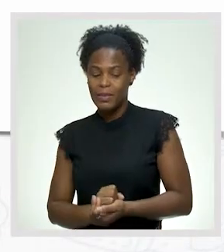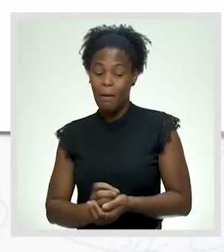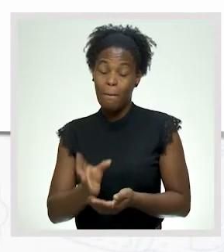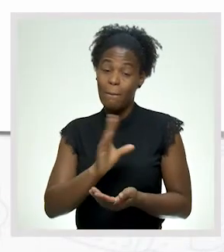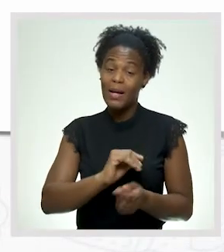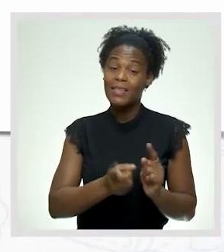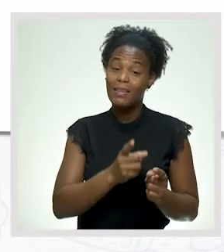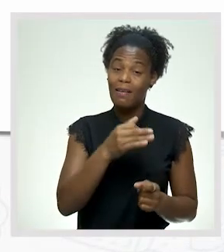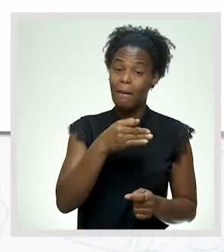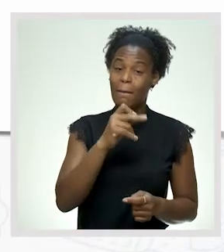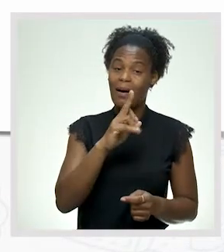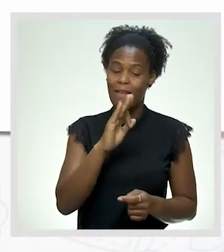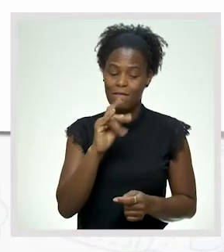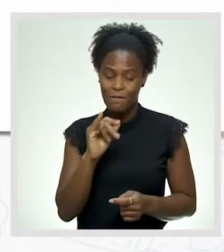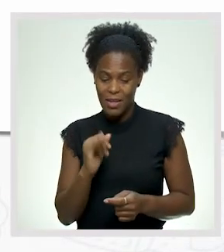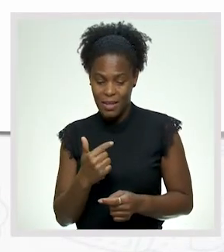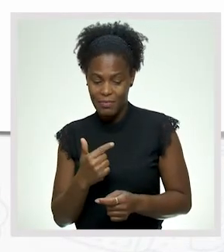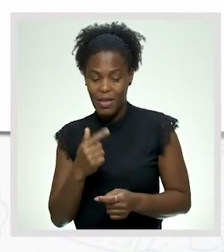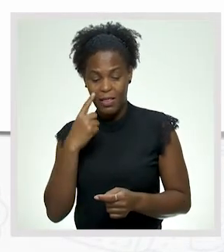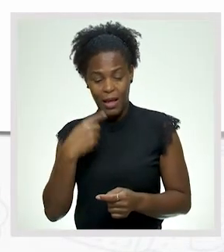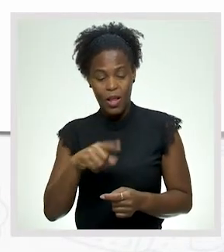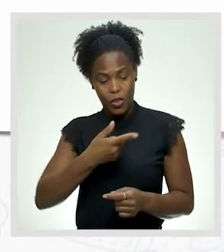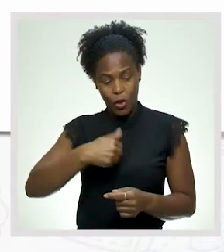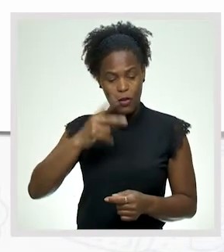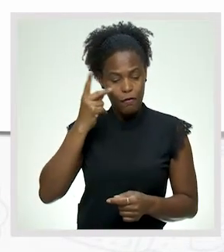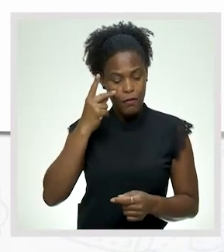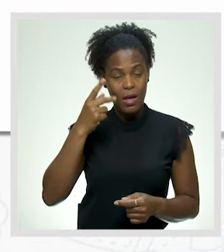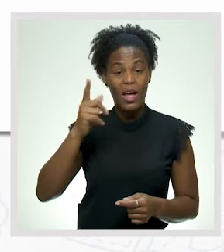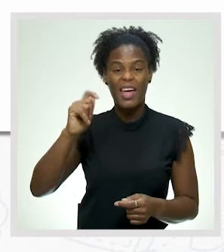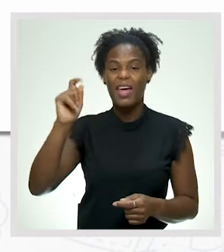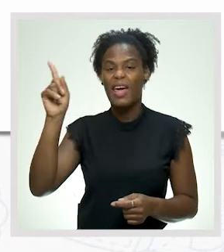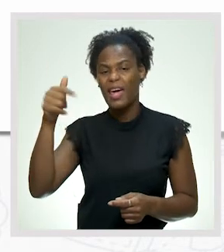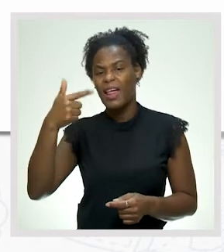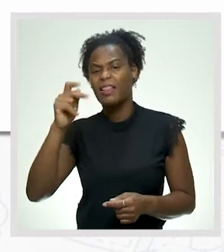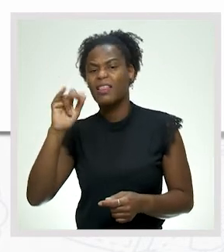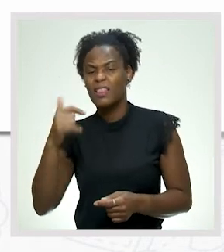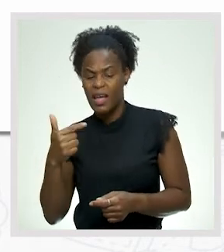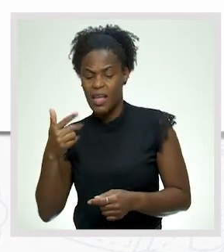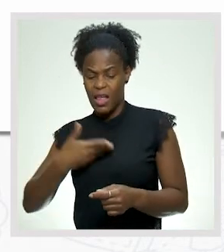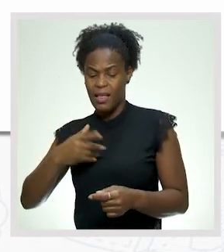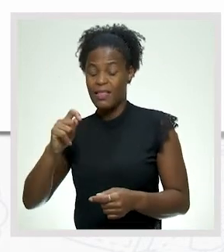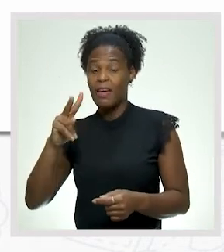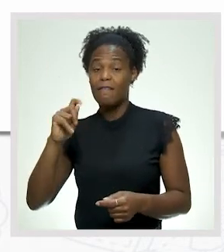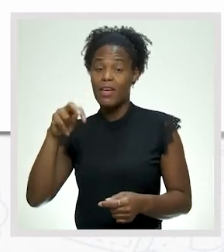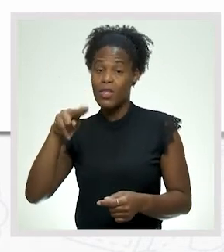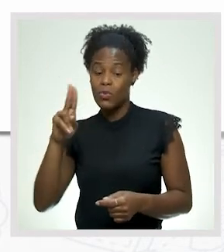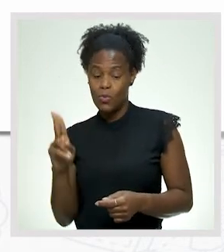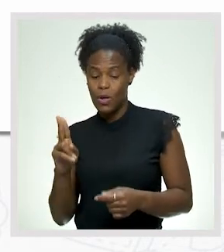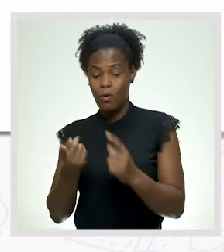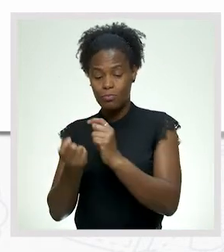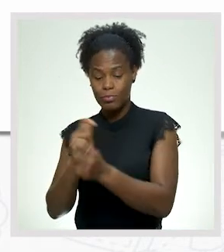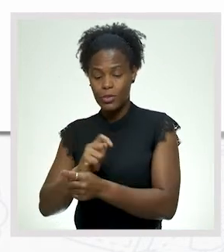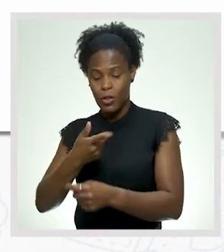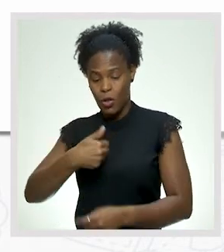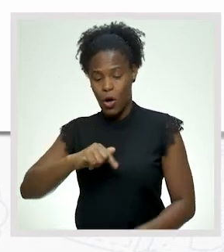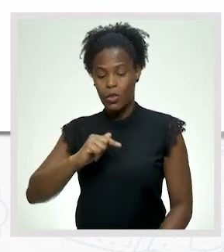plus que parfait, on avait notre vie était devenue et au passé composé, notre